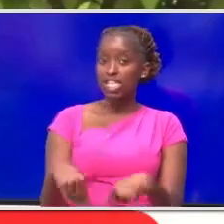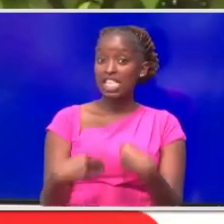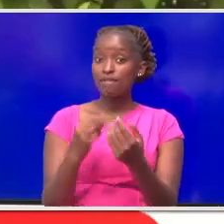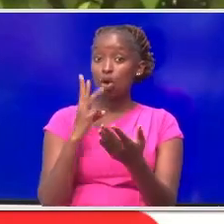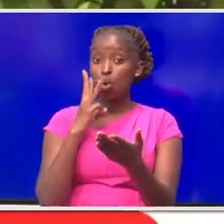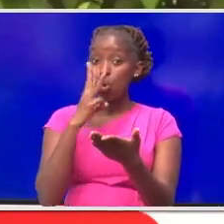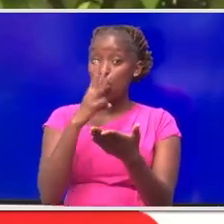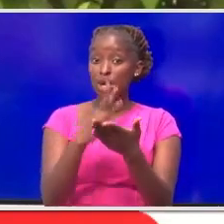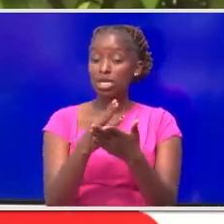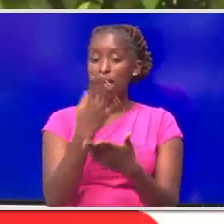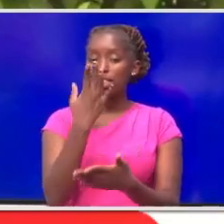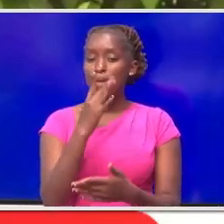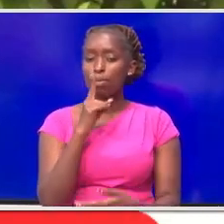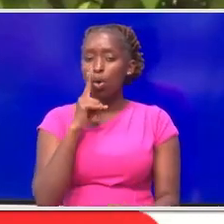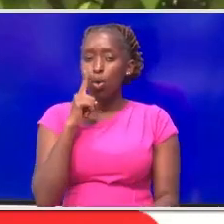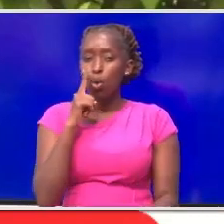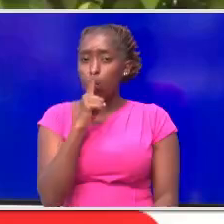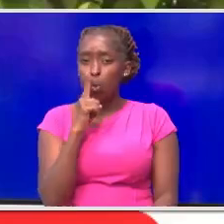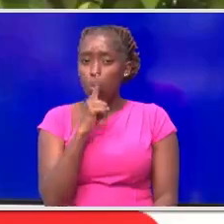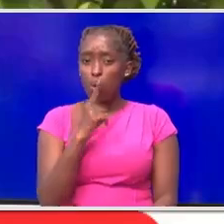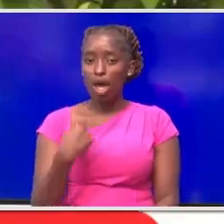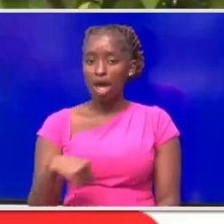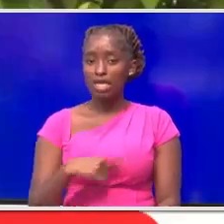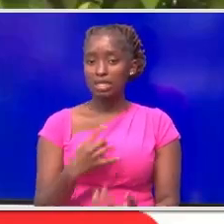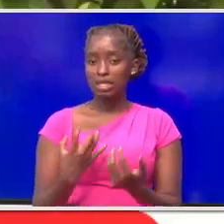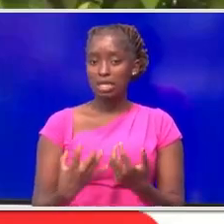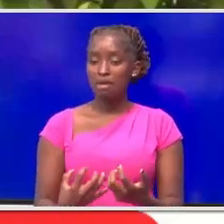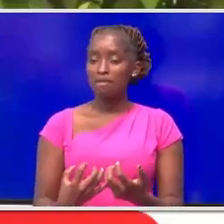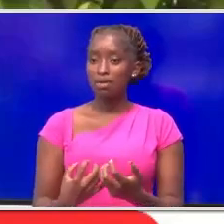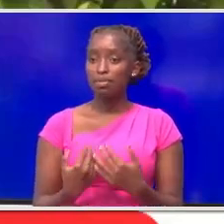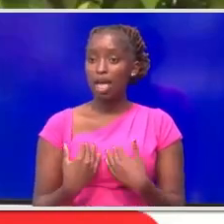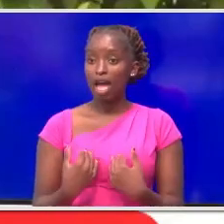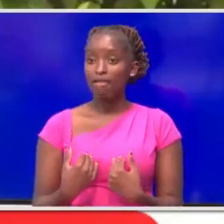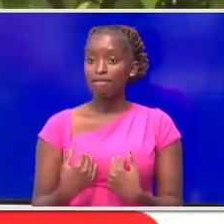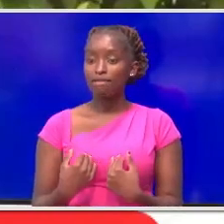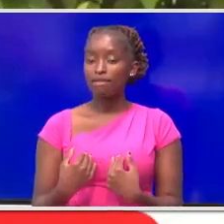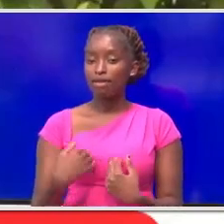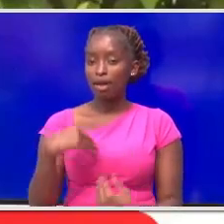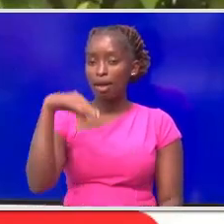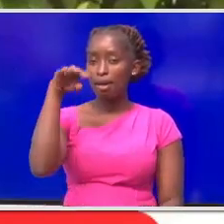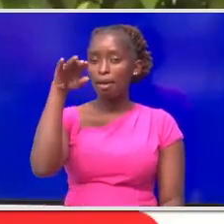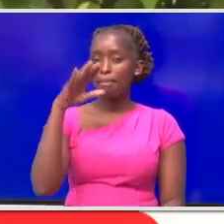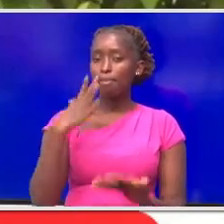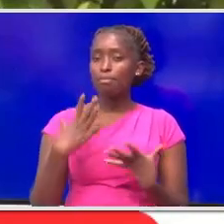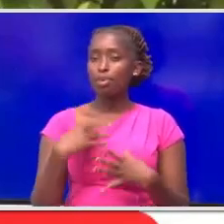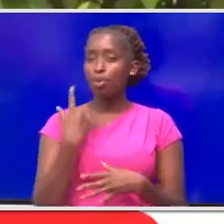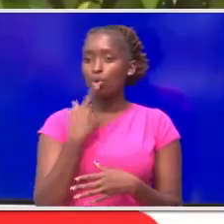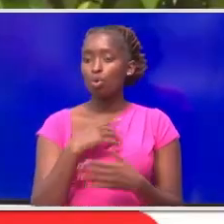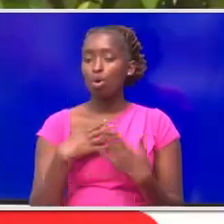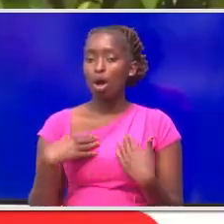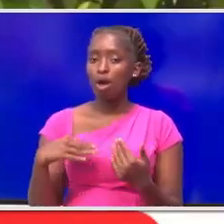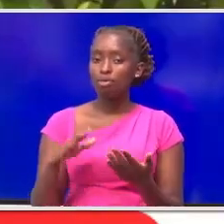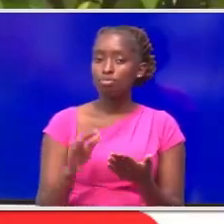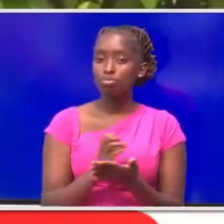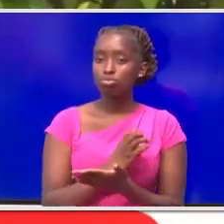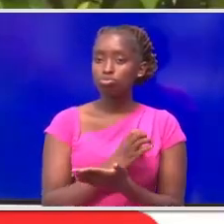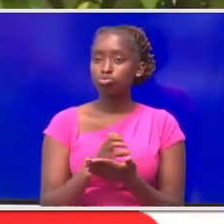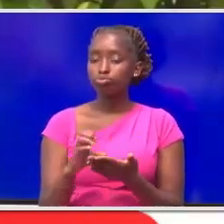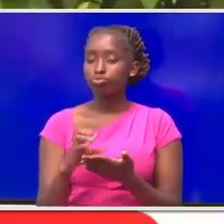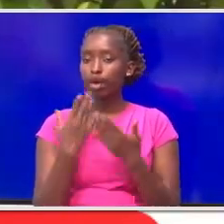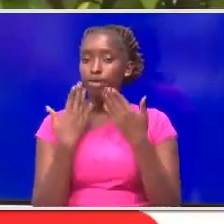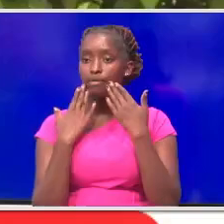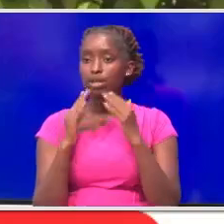Tunatishiwa kabisa na kuna walevi hivi, lakini hatuwezi kusema ni walevi, ni mtu